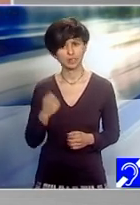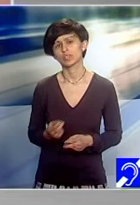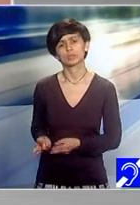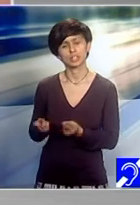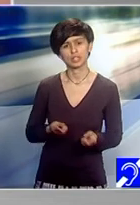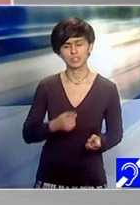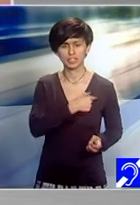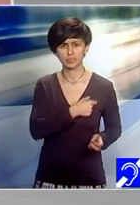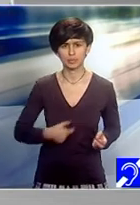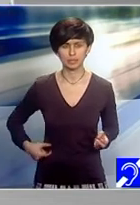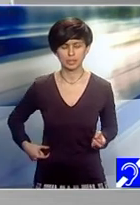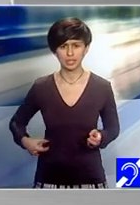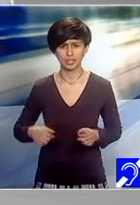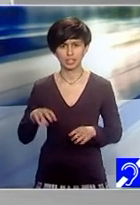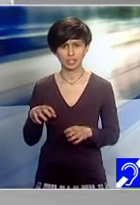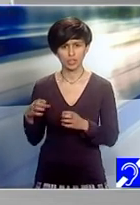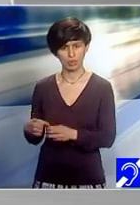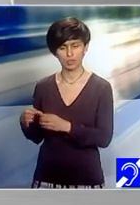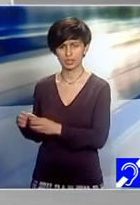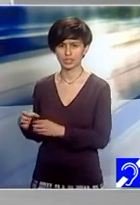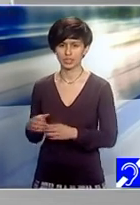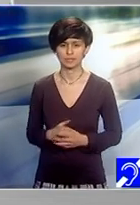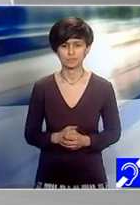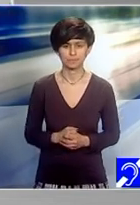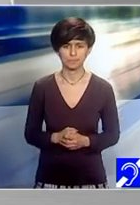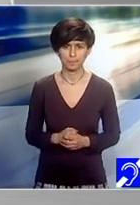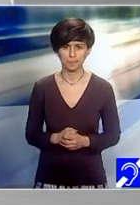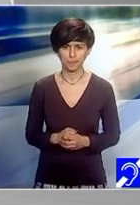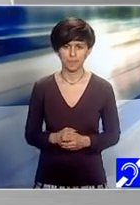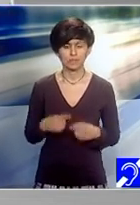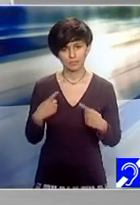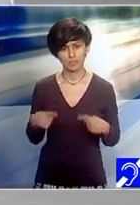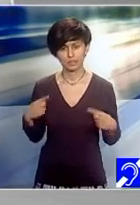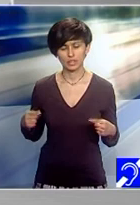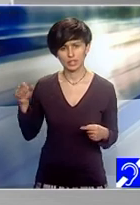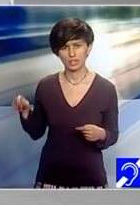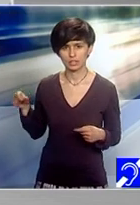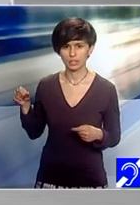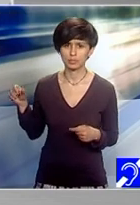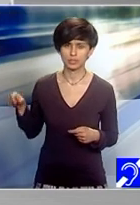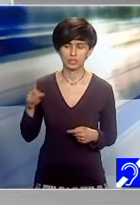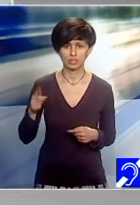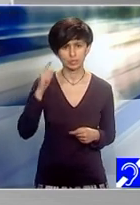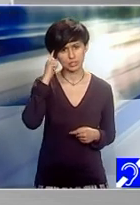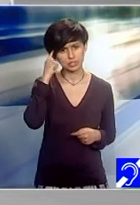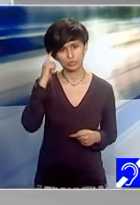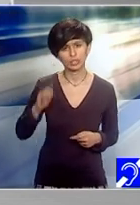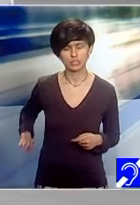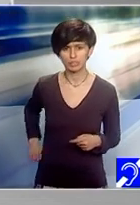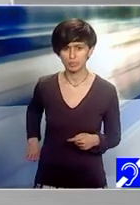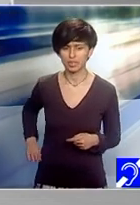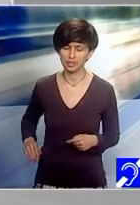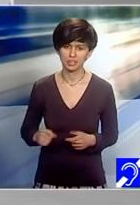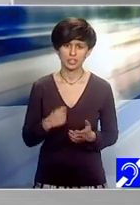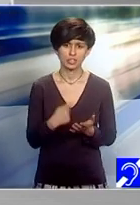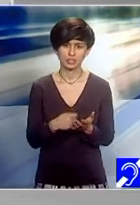Invitarea asta pe tip comunitar, fiecare trebuie să-și cunoască mai bine femeile și să le identifice acolo. Și costurile să știți că nu sunt